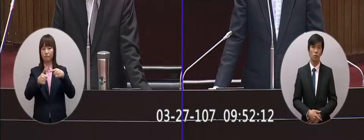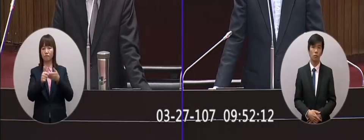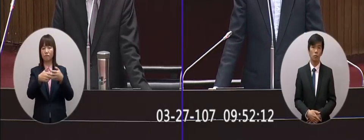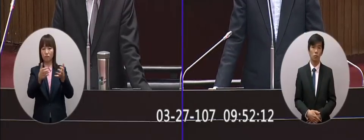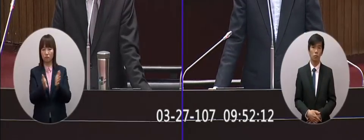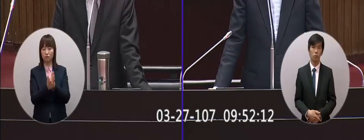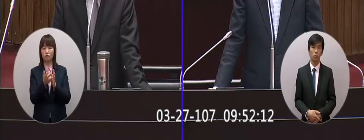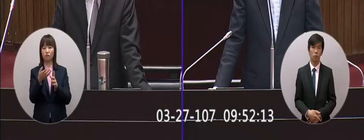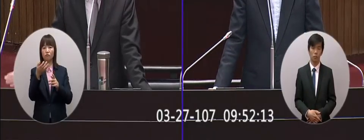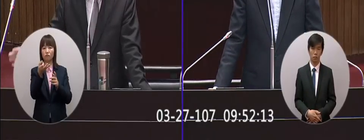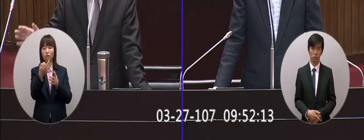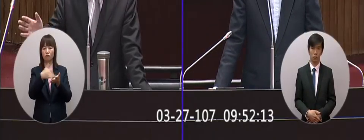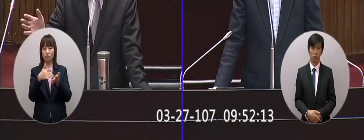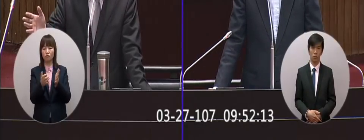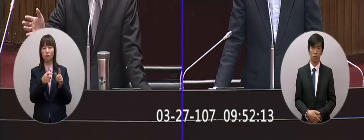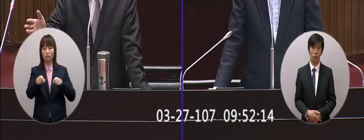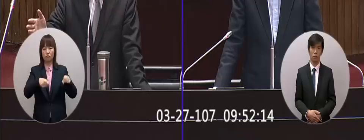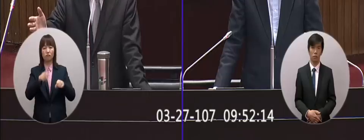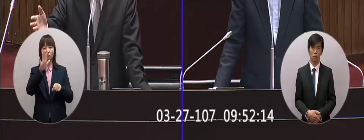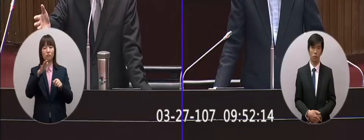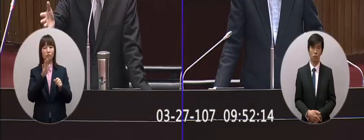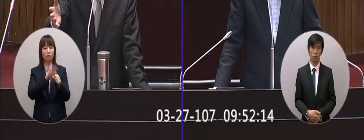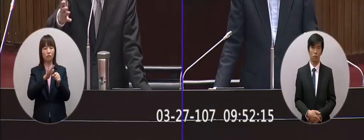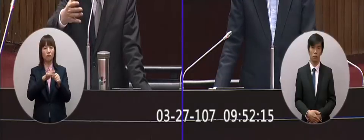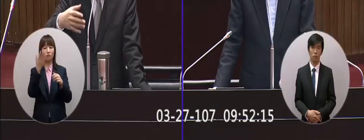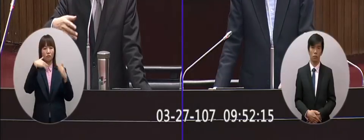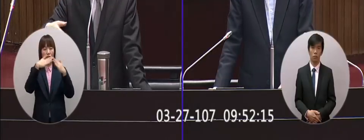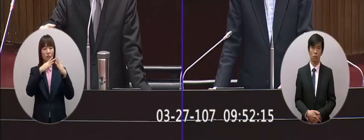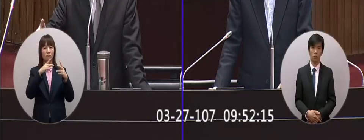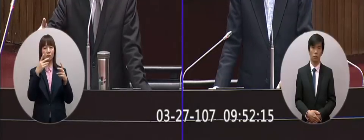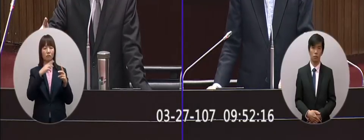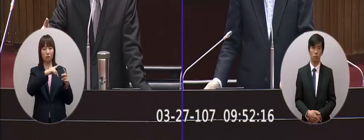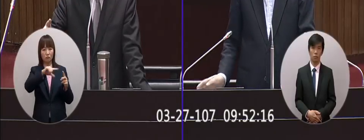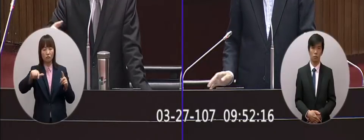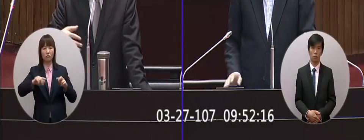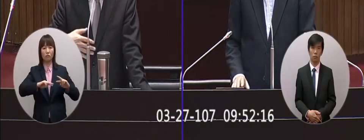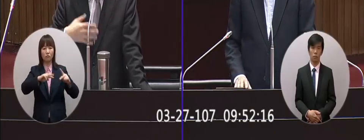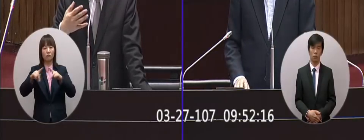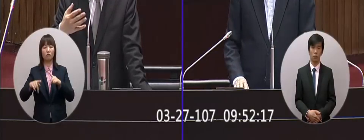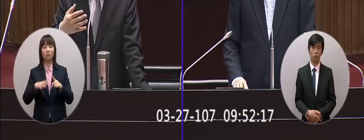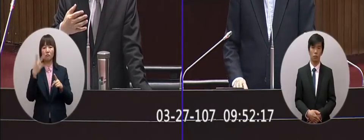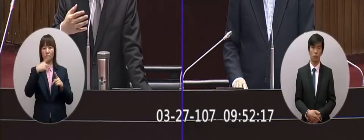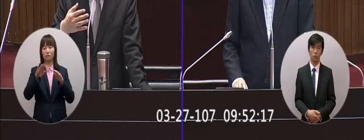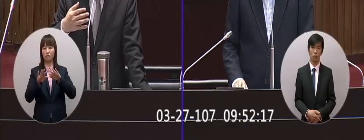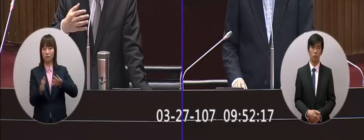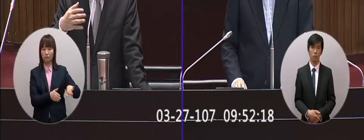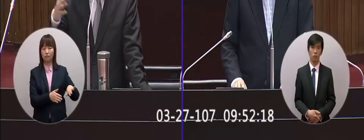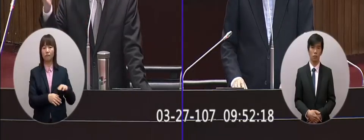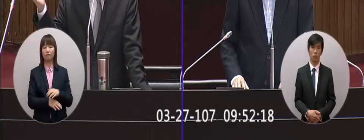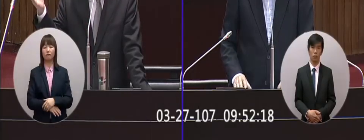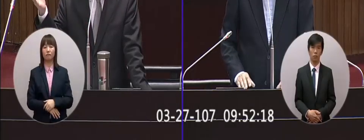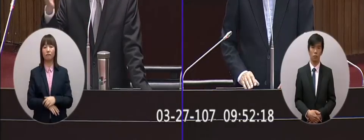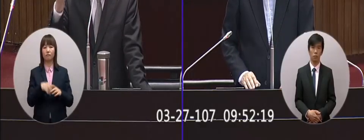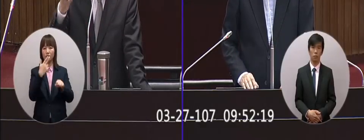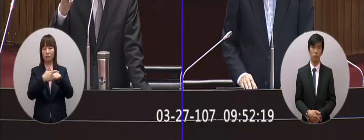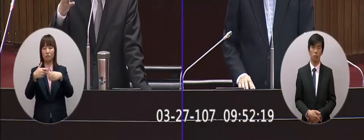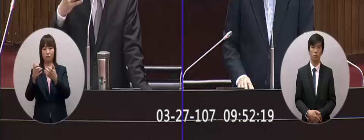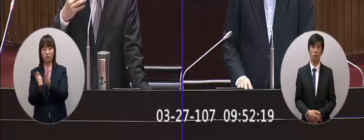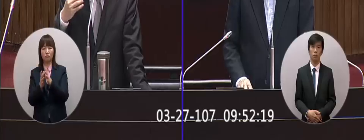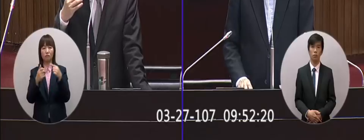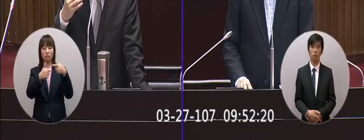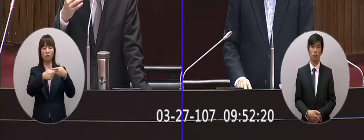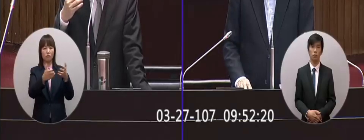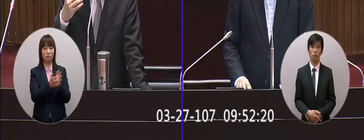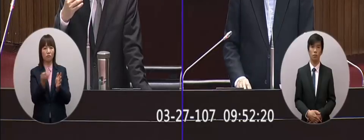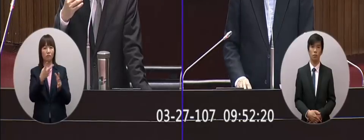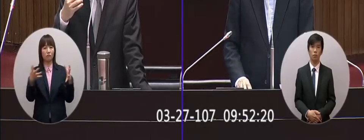都有编经费哈，就是去补助学校更新实习的设备。那另外呢，我们科技部跟教育部也